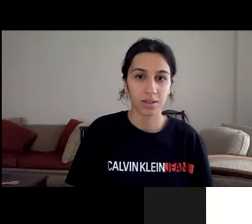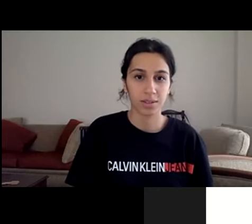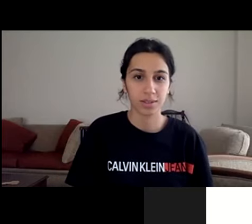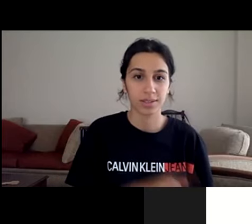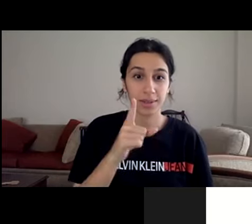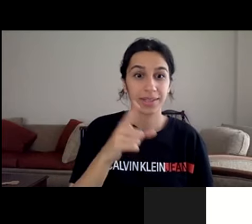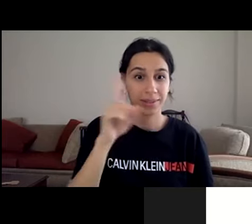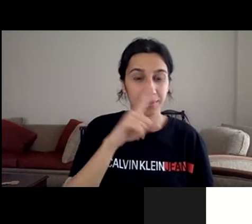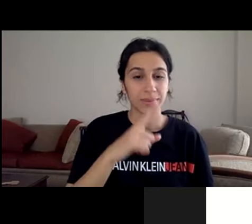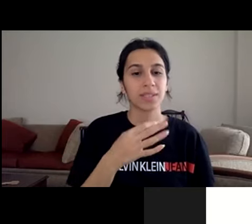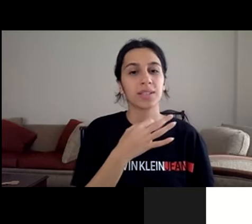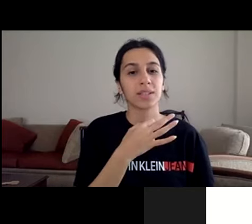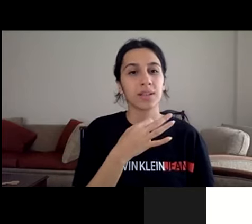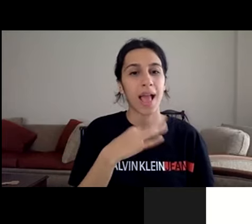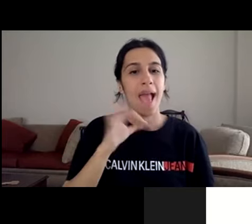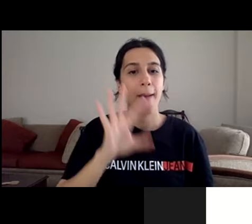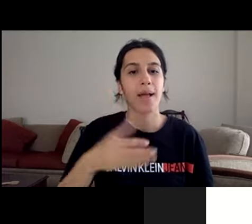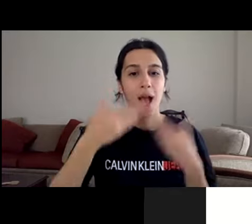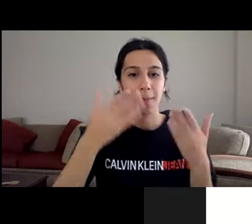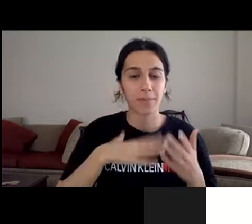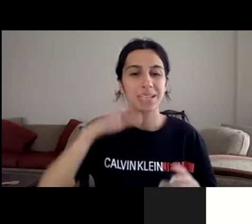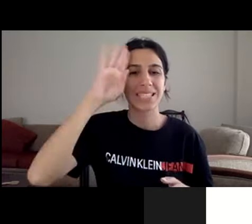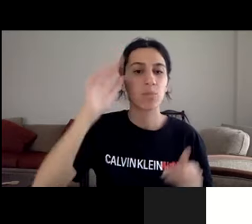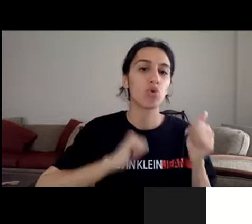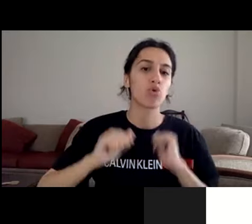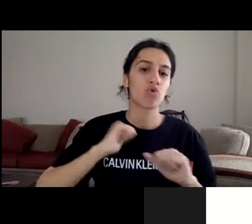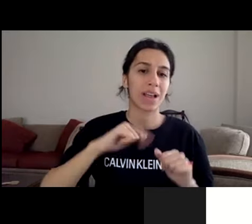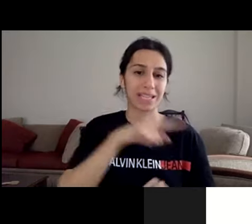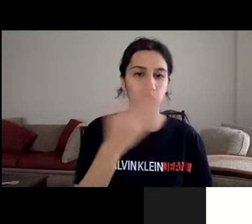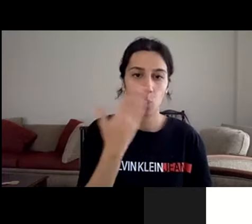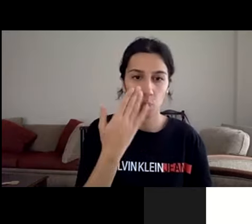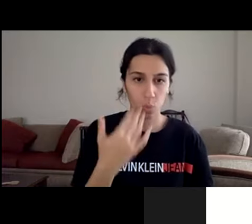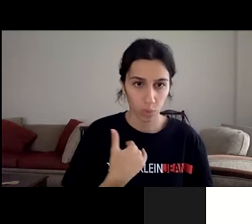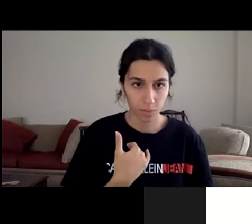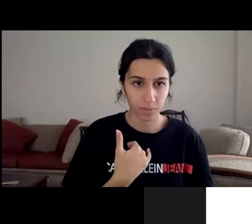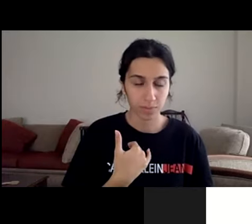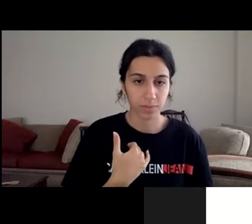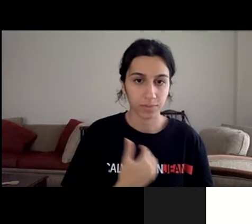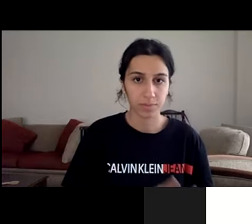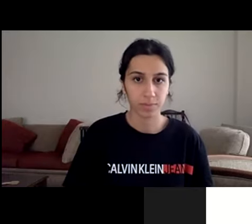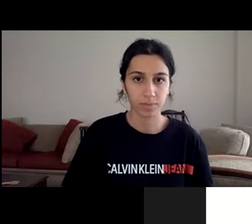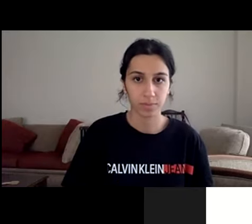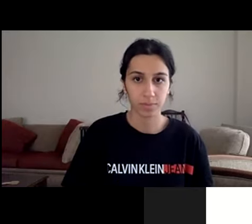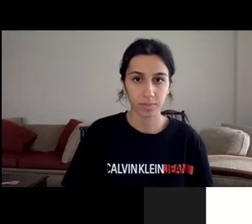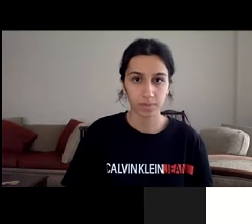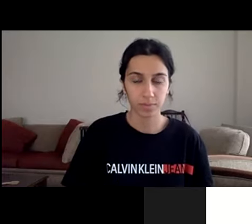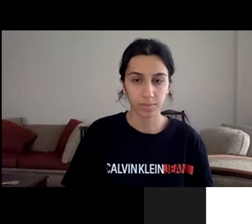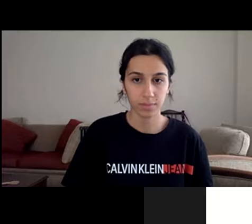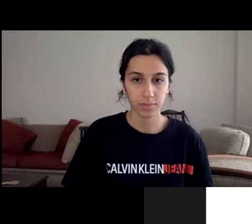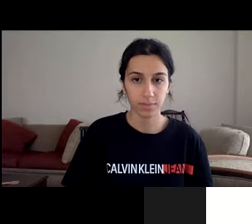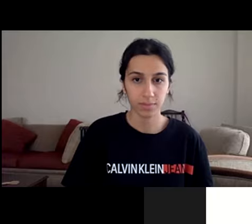hemen ondan bahsetmek istiyorum. Ben de İstanbul Üniversitesi Moleküler Biyoloji ve Genetik Ne güzel. öğrencisiyim. Şimdi